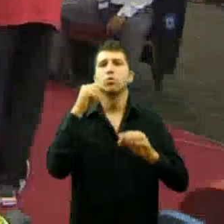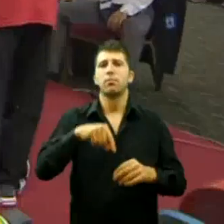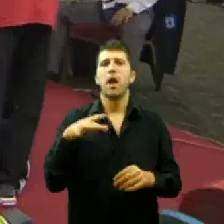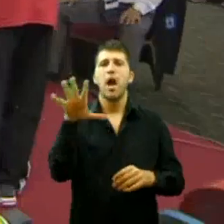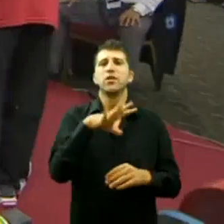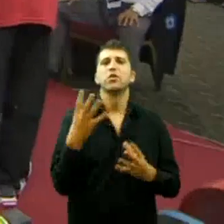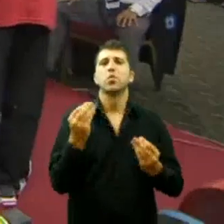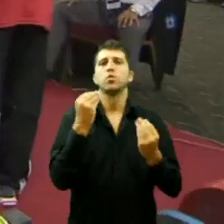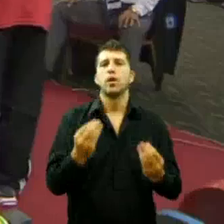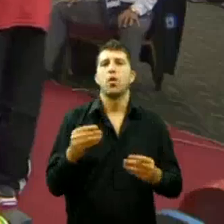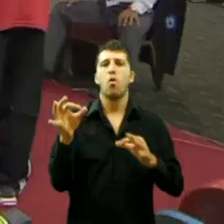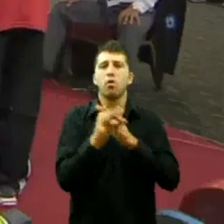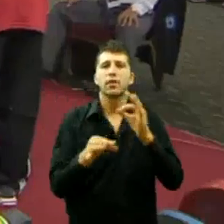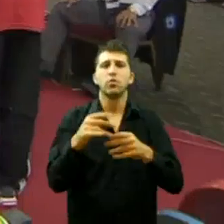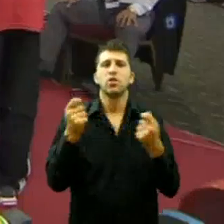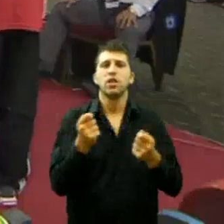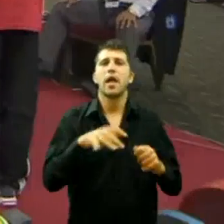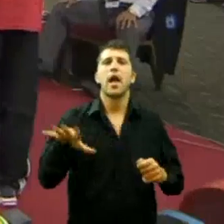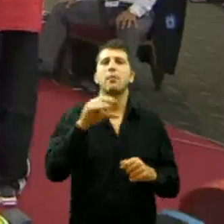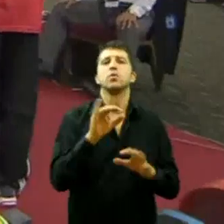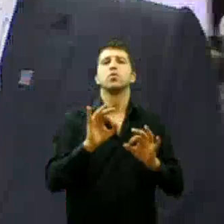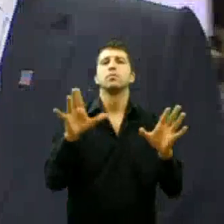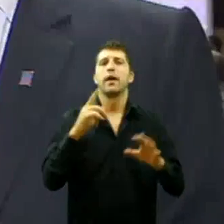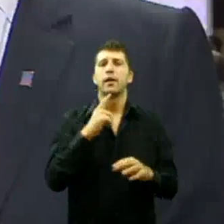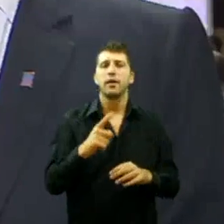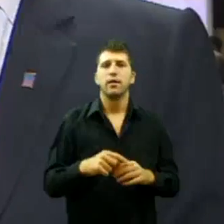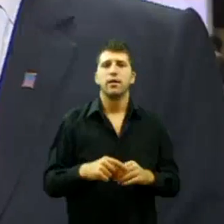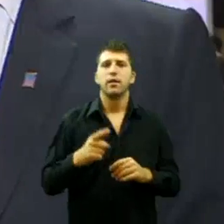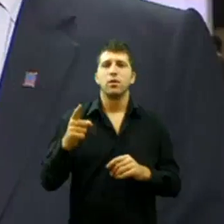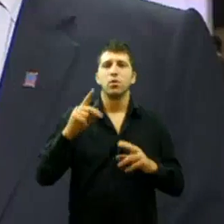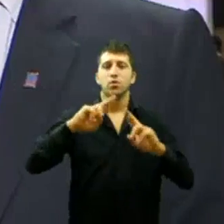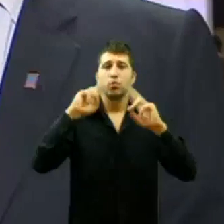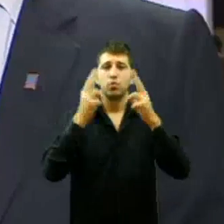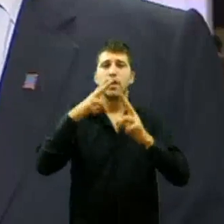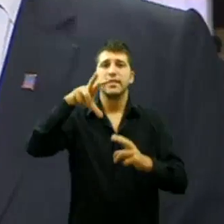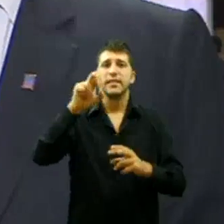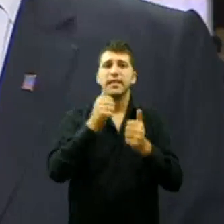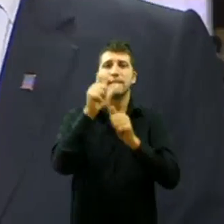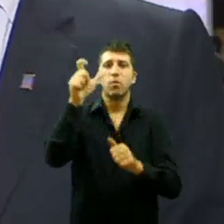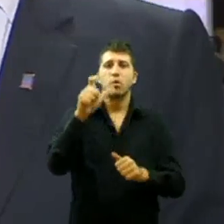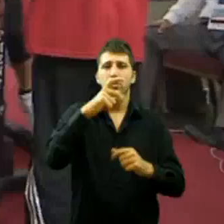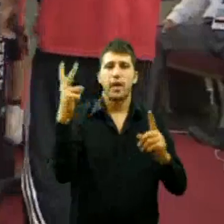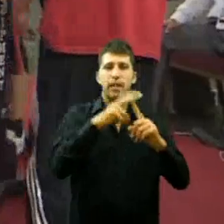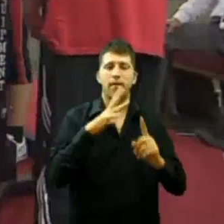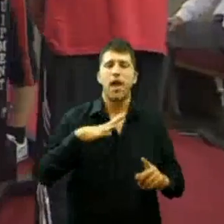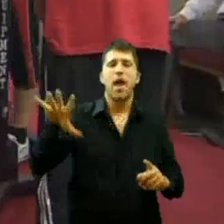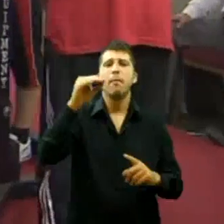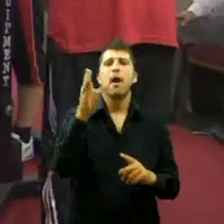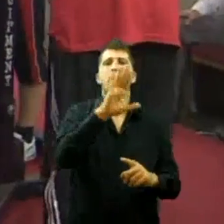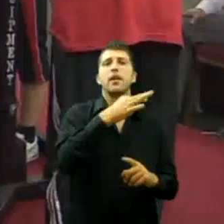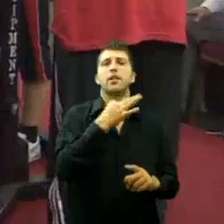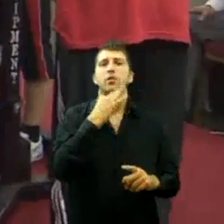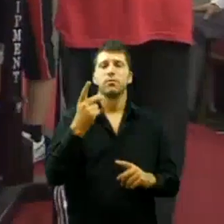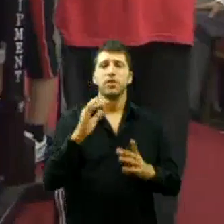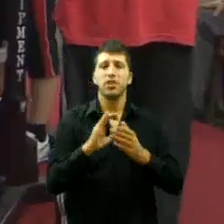güzel. Organizasyon, çalışanlar, her şey mükemmel. Dünyadan 80 sporcu katılıyor. Her birine ayrı ayrı teşekkür ediyorum. Şampiyonanın ilk